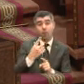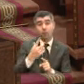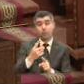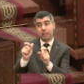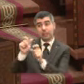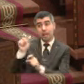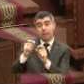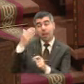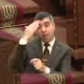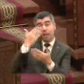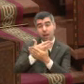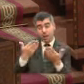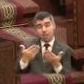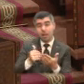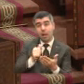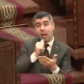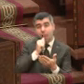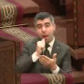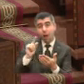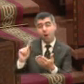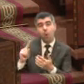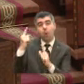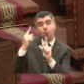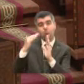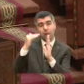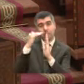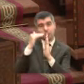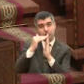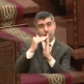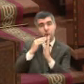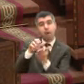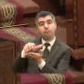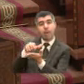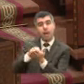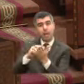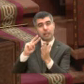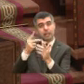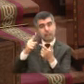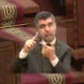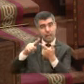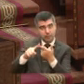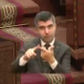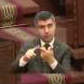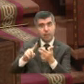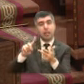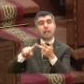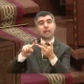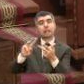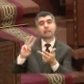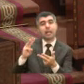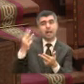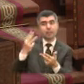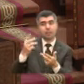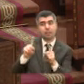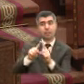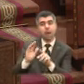ديال استعمال الماء. الماء الصالح للشرب هو الاول، ومن بعد تيجي الماء الفلاحي، ومن بعد تيجي الماء المستعمل في توليد الطاقه. يعني متى